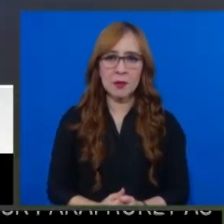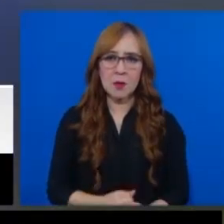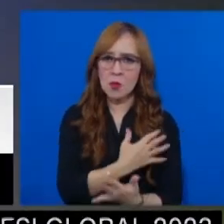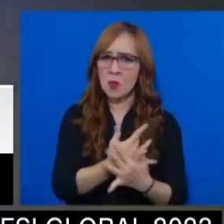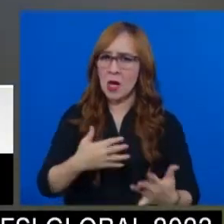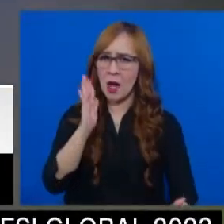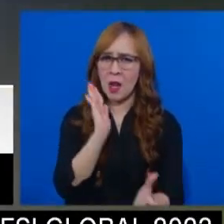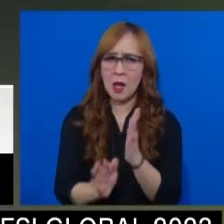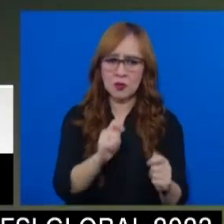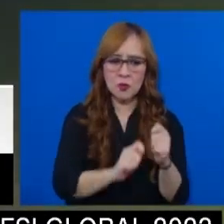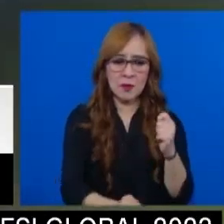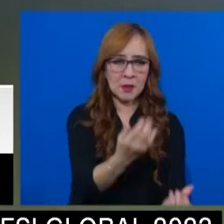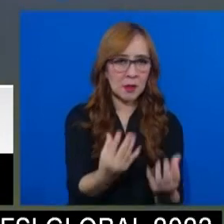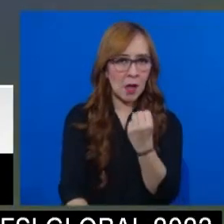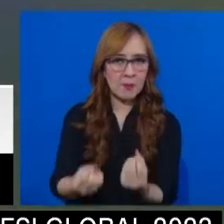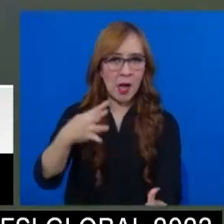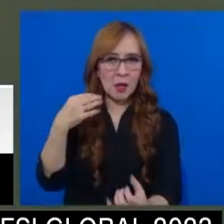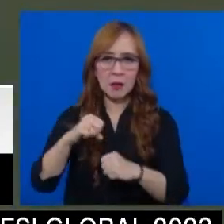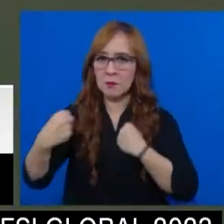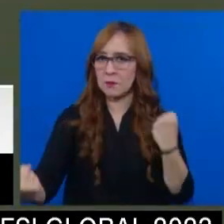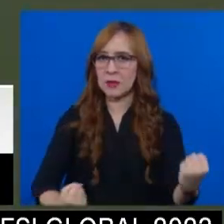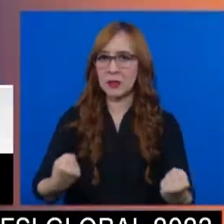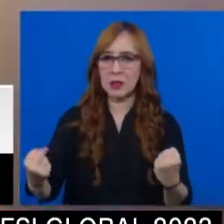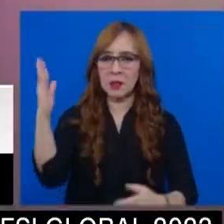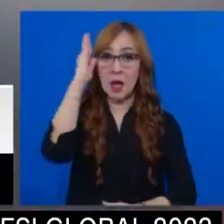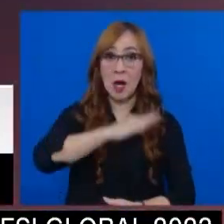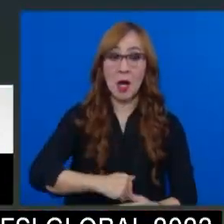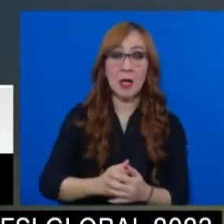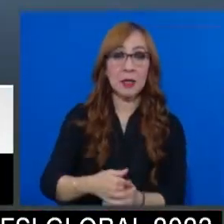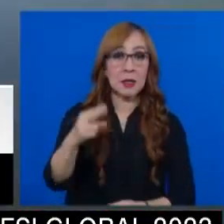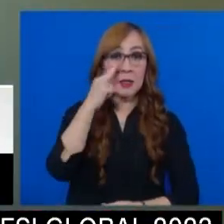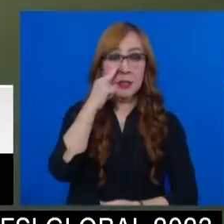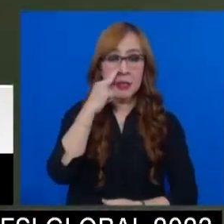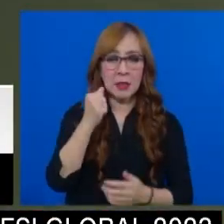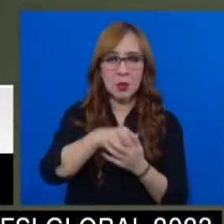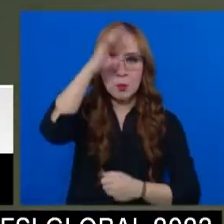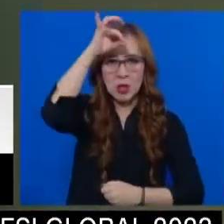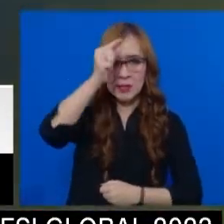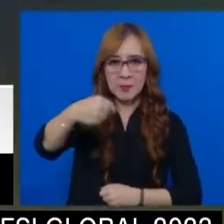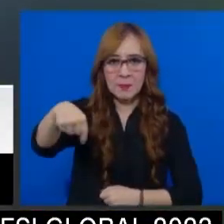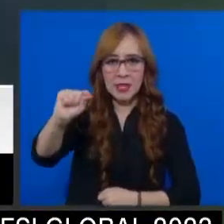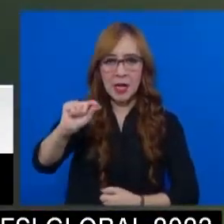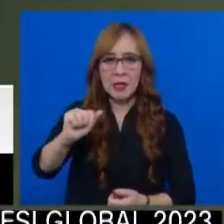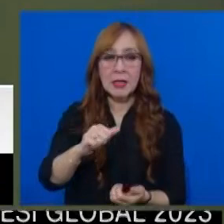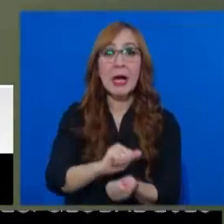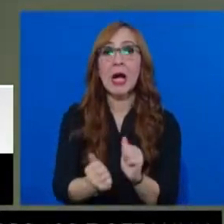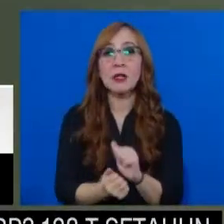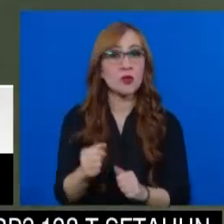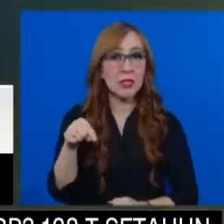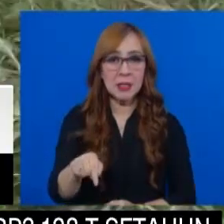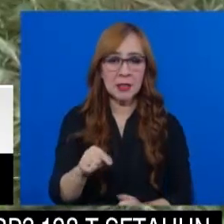truk yang ditinggal sang sopir. Pada Senin, aparat Polres Halmahera membenarkan kejadian pembakaran dipicu insiden tabrak